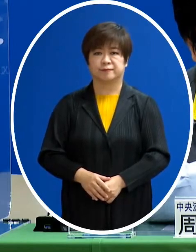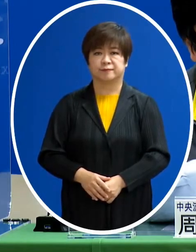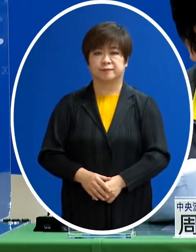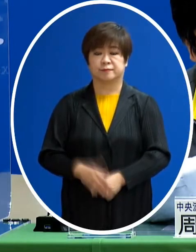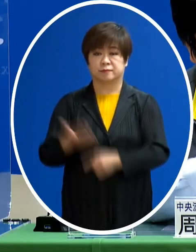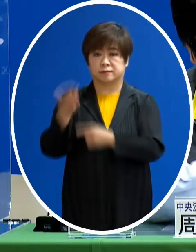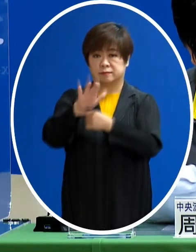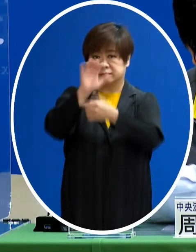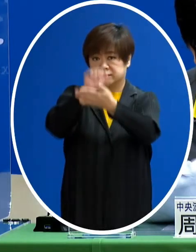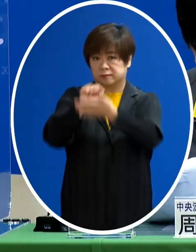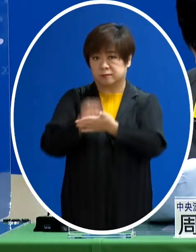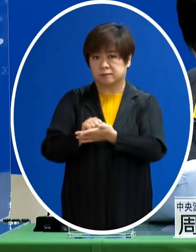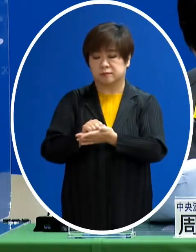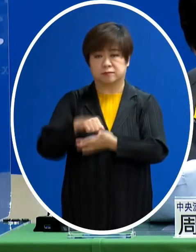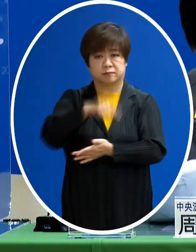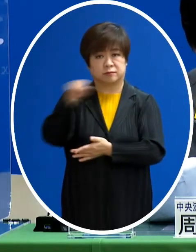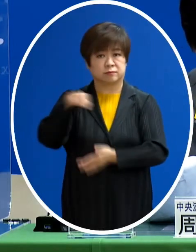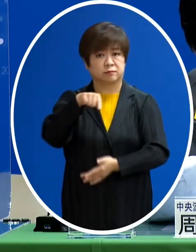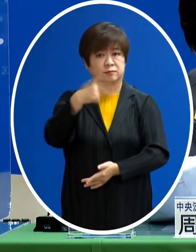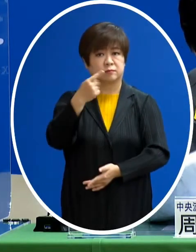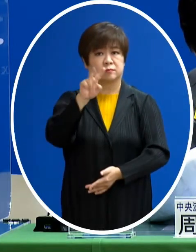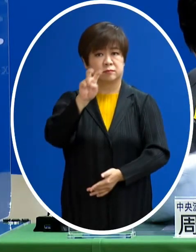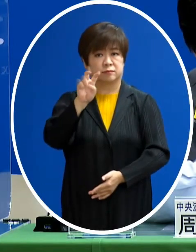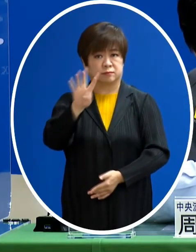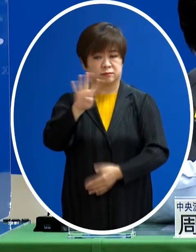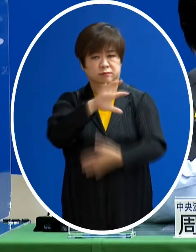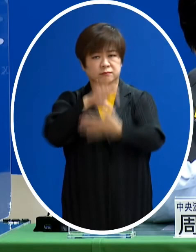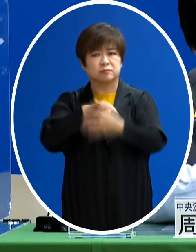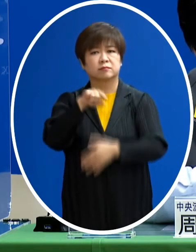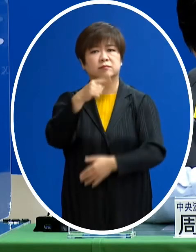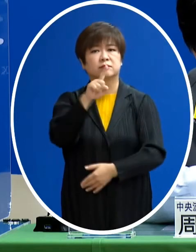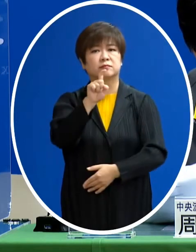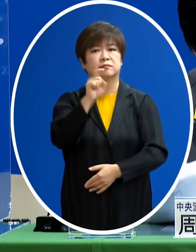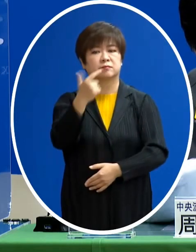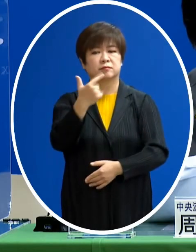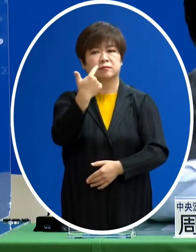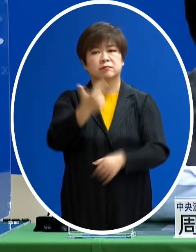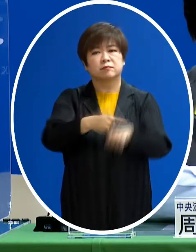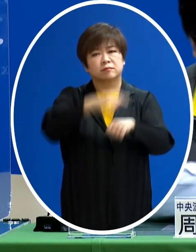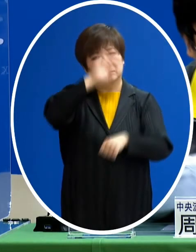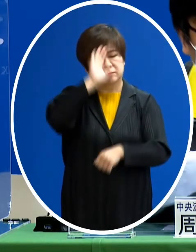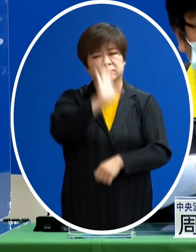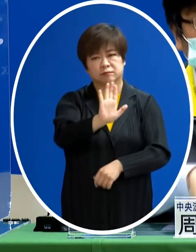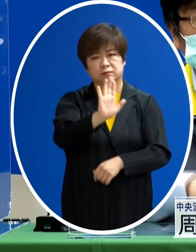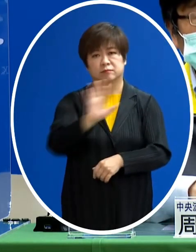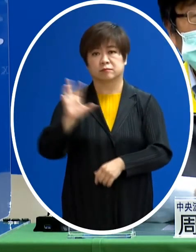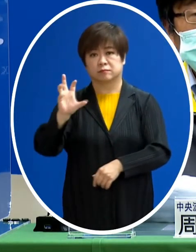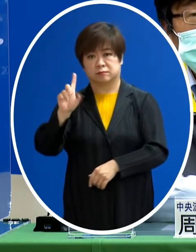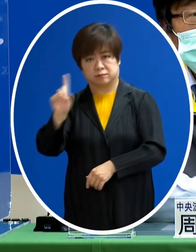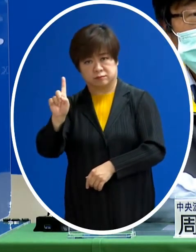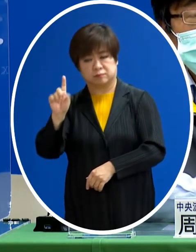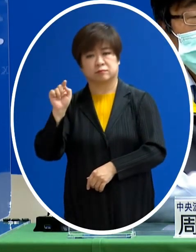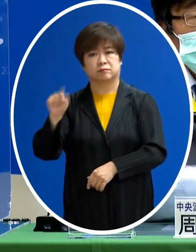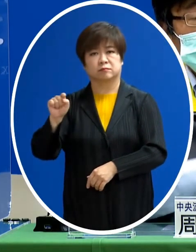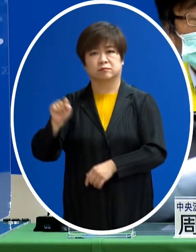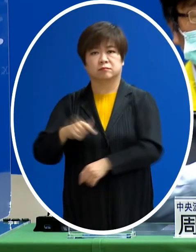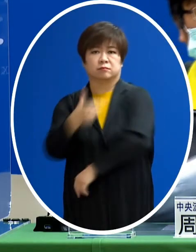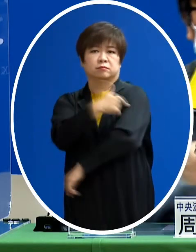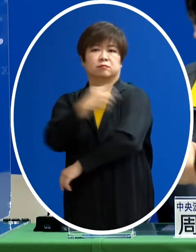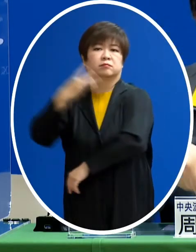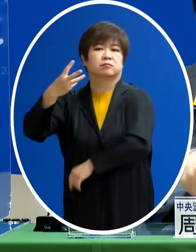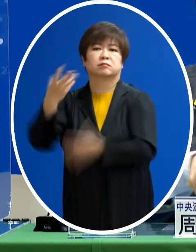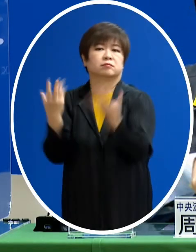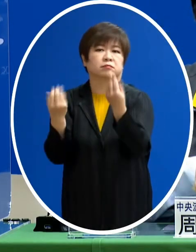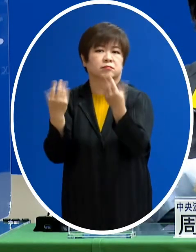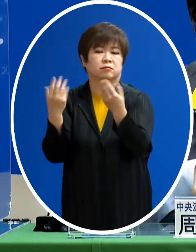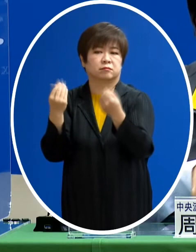死亡个案的部分哦，124位当中有116位有慢性病史哈，81人是没有打满3剂的疫苗，